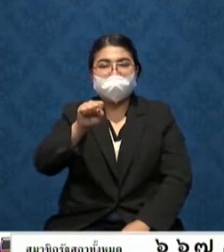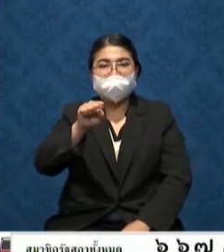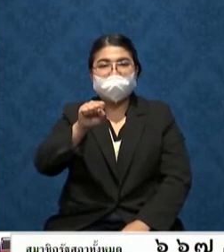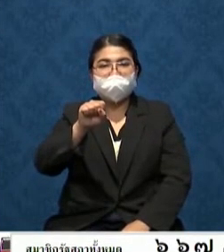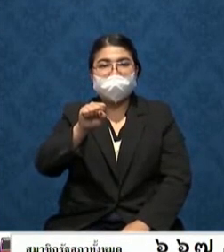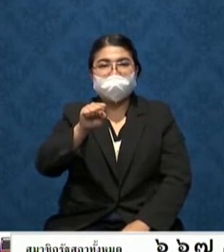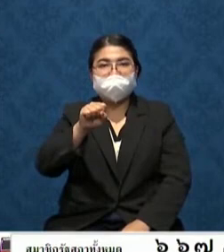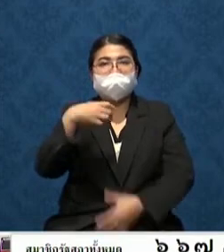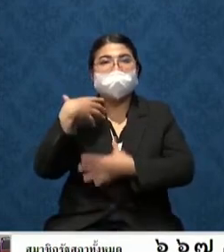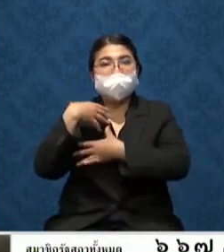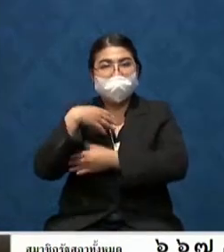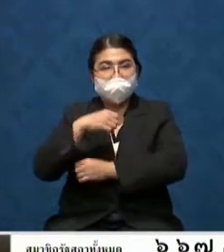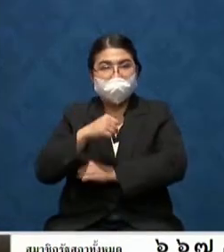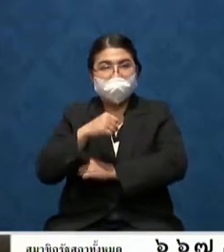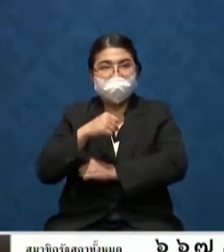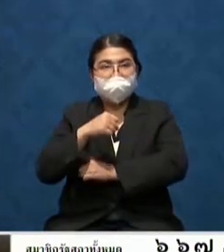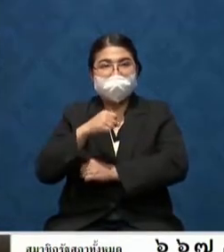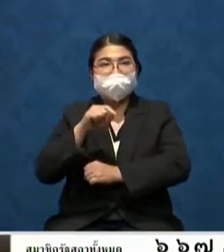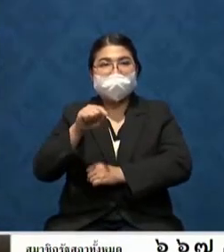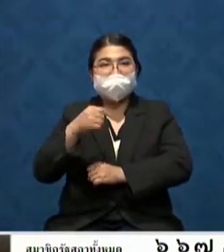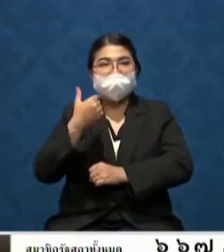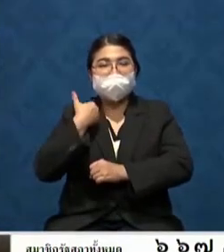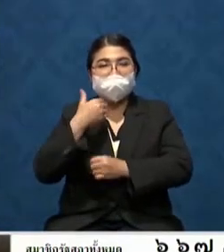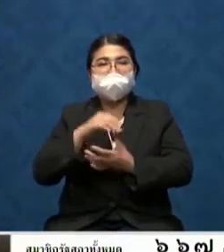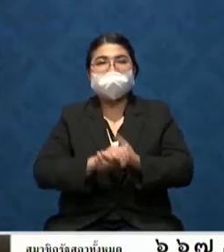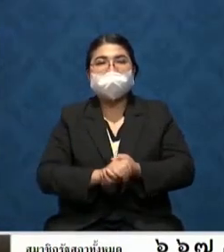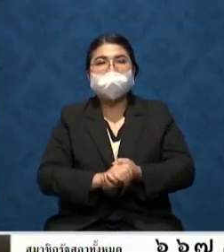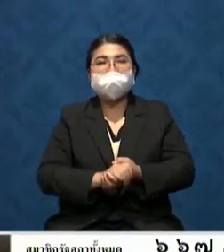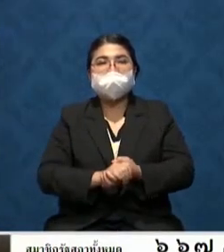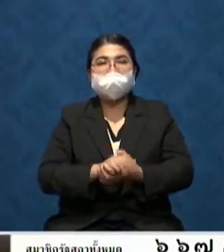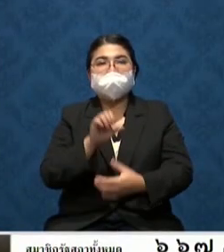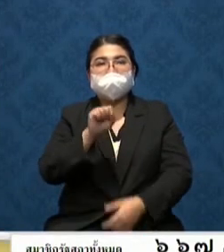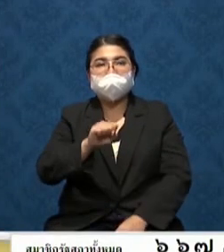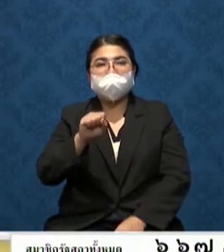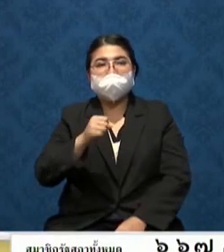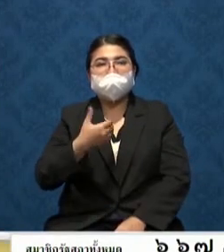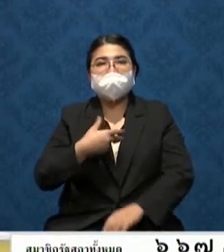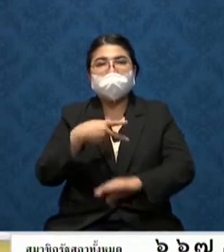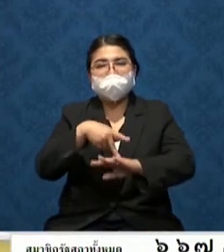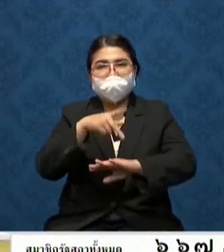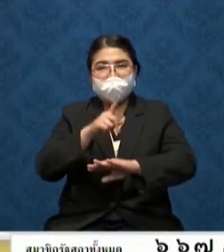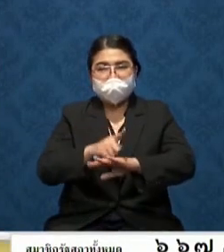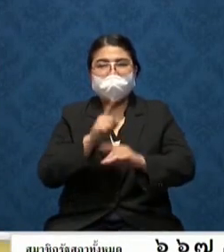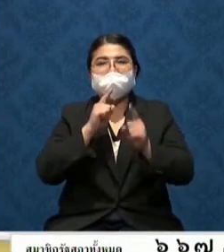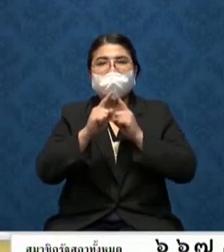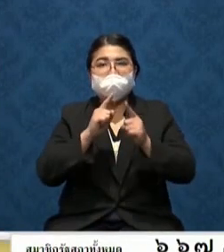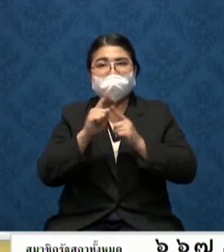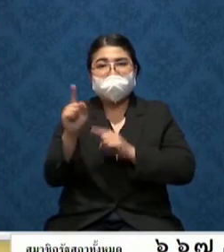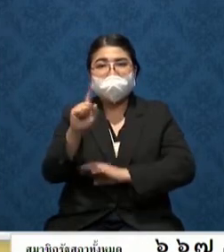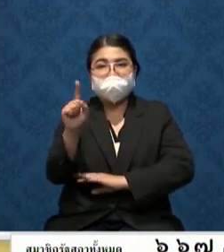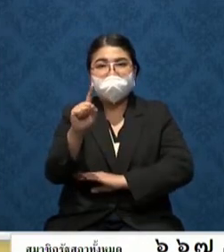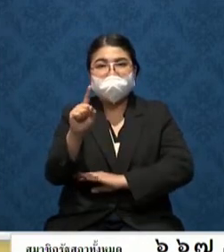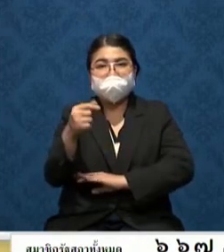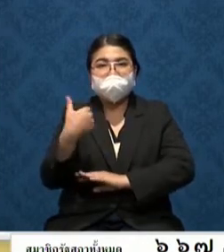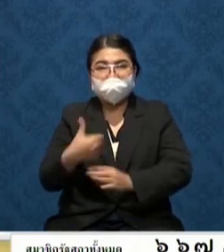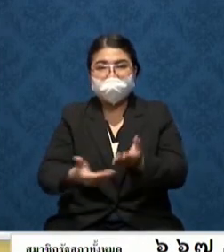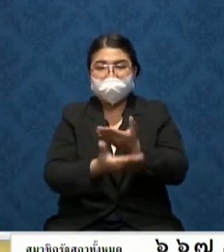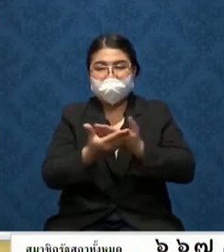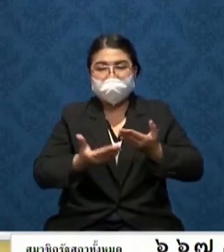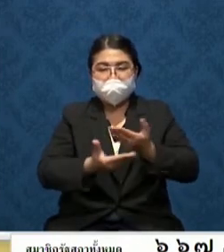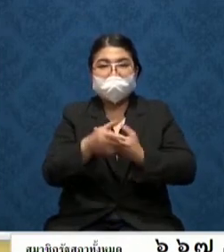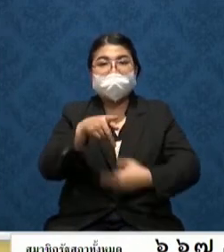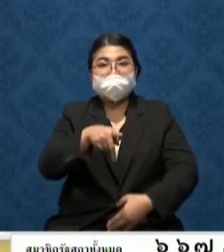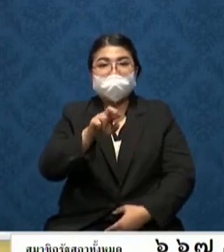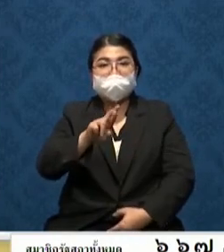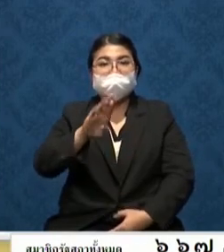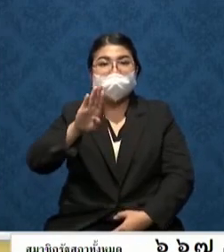พัก รัธิปัร ใน ธานะ สมาชิก รัชธษภาท่ประทาน่ะ ต่อกรณี ของ การพิจารณา ร่างระ